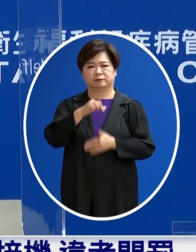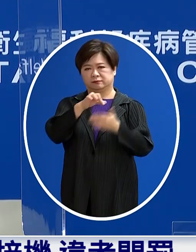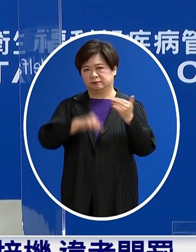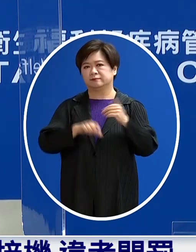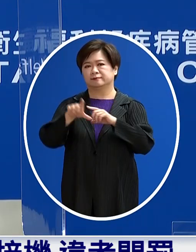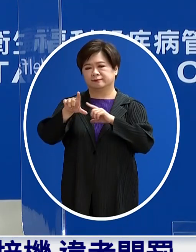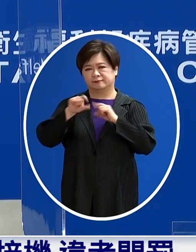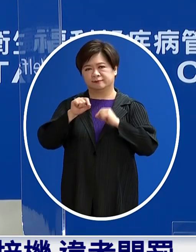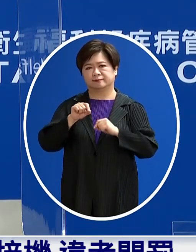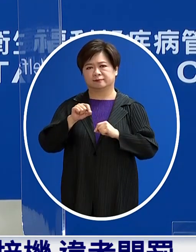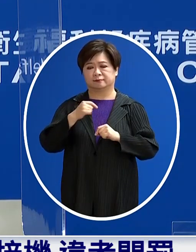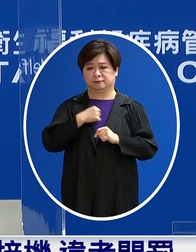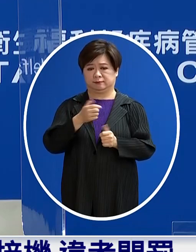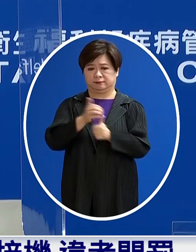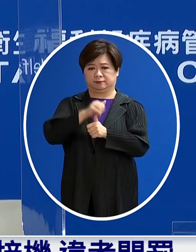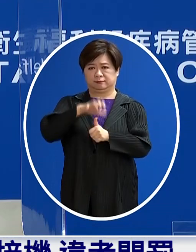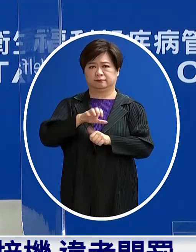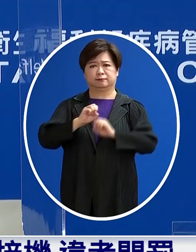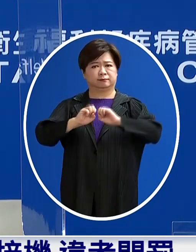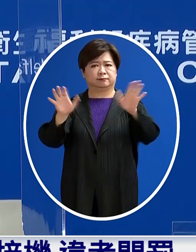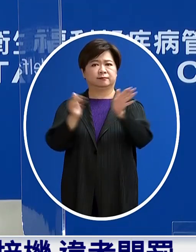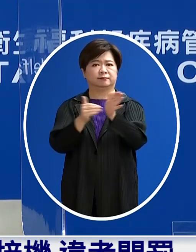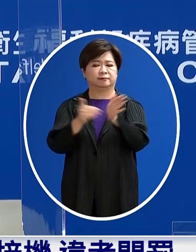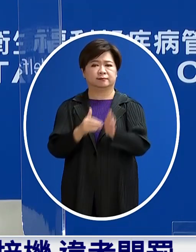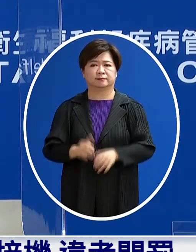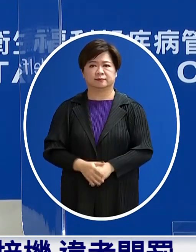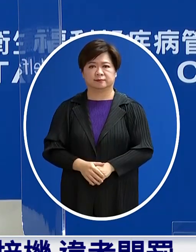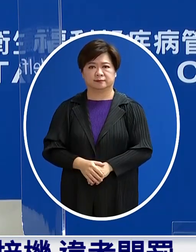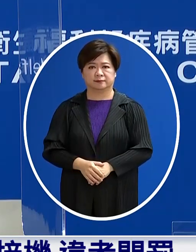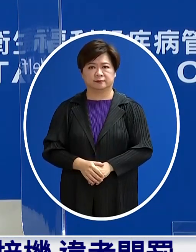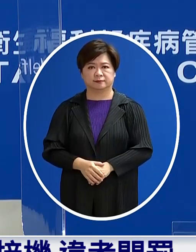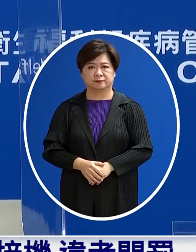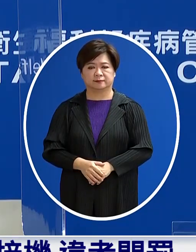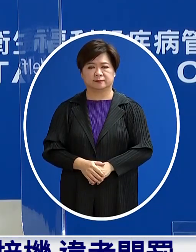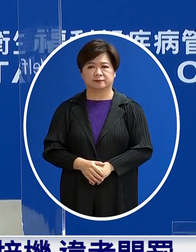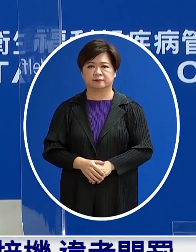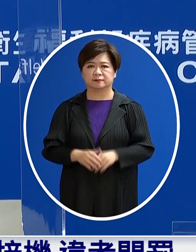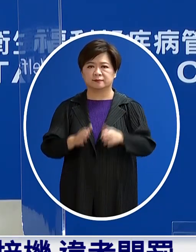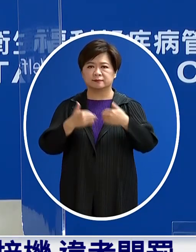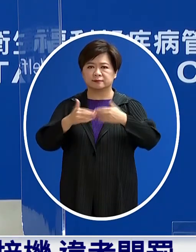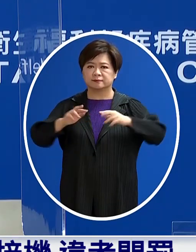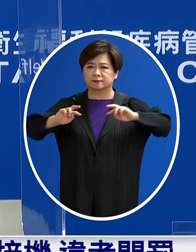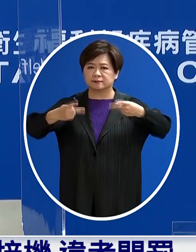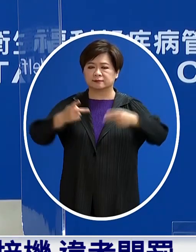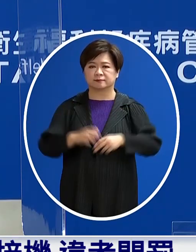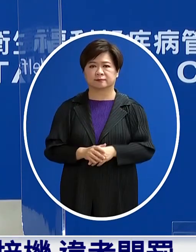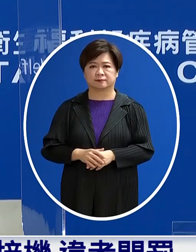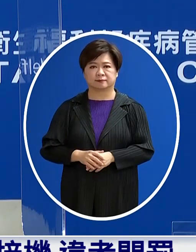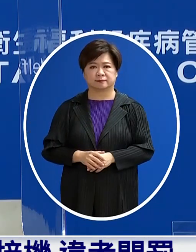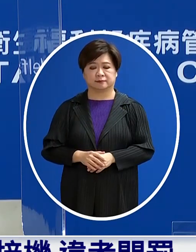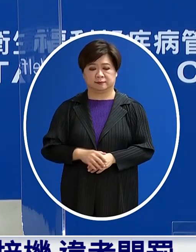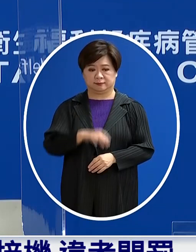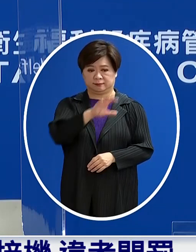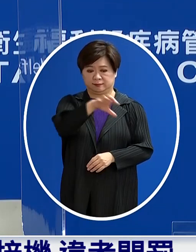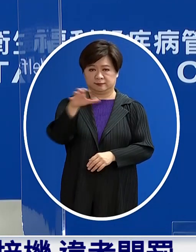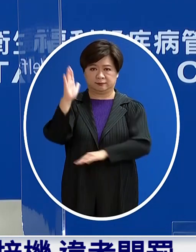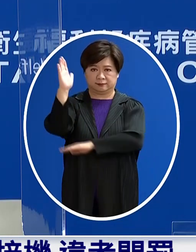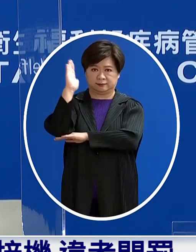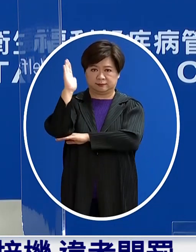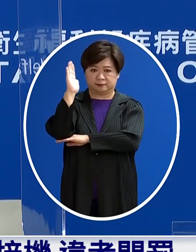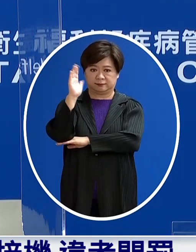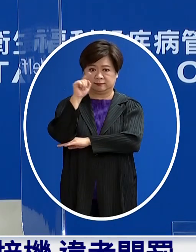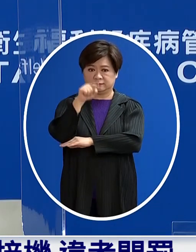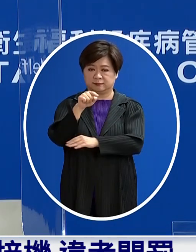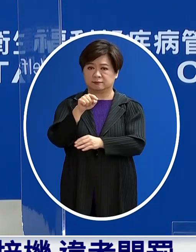范为基础，那是否适合去做一些调整，那能请地方政府如